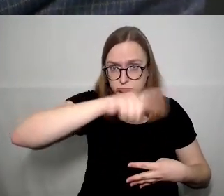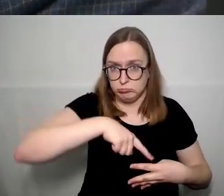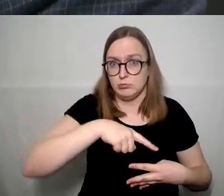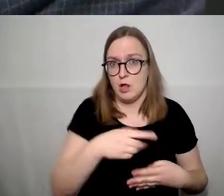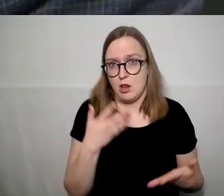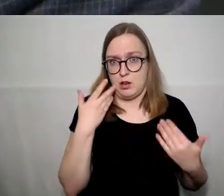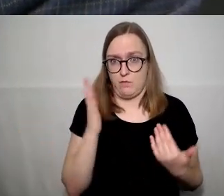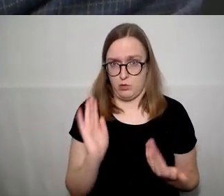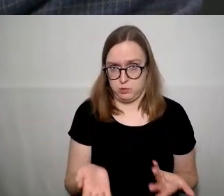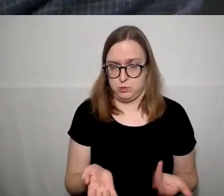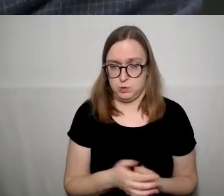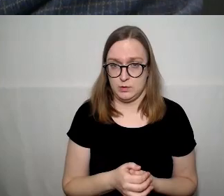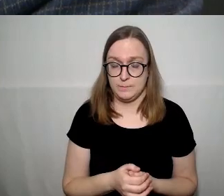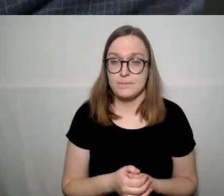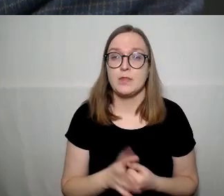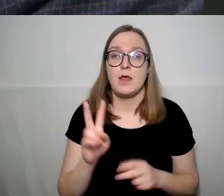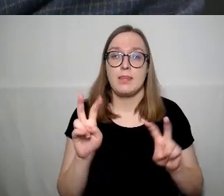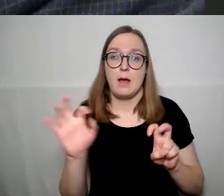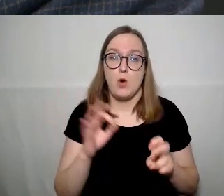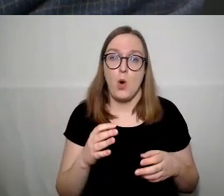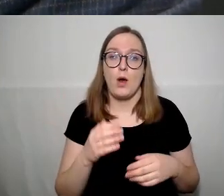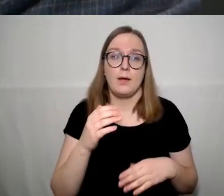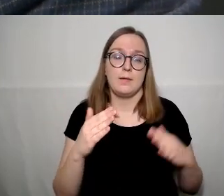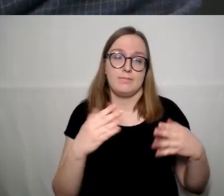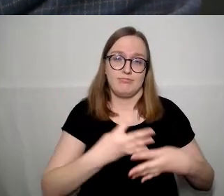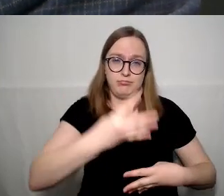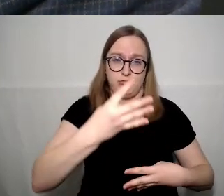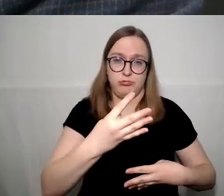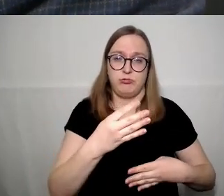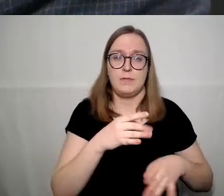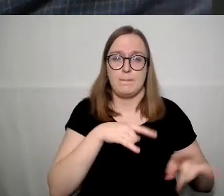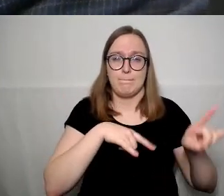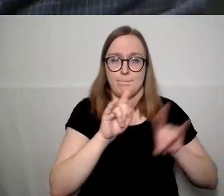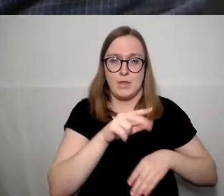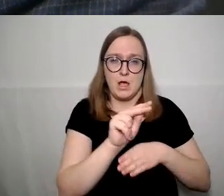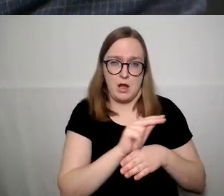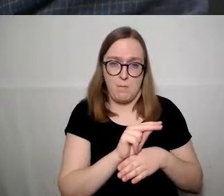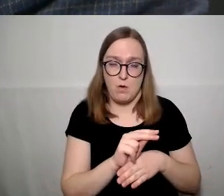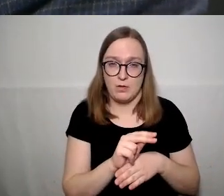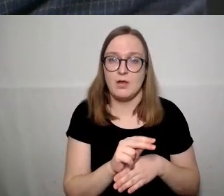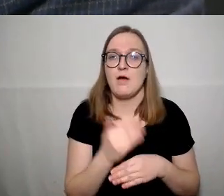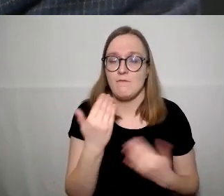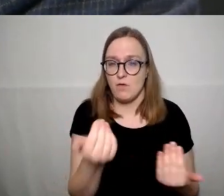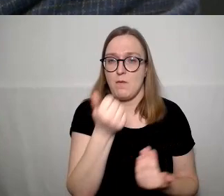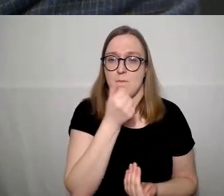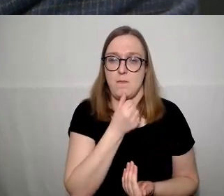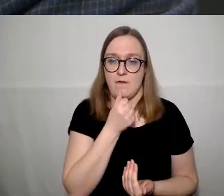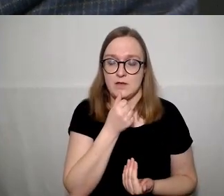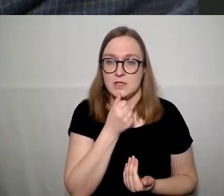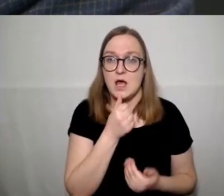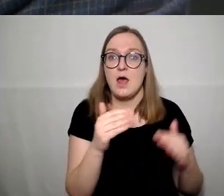sąnaudas. Kalbant apie namų renovaciją, tai yra puikus pavyzdys, kaip nesugebama susitarti su namų